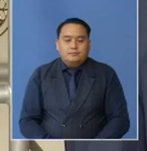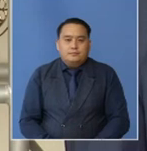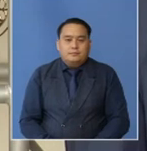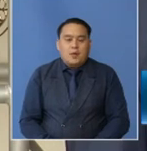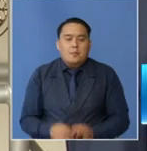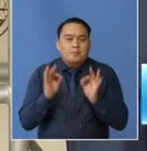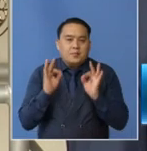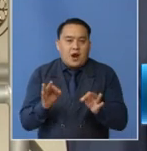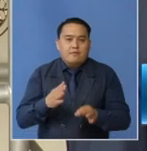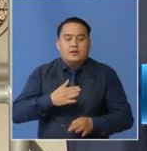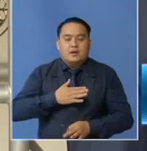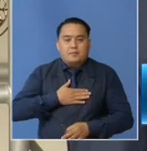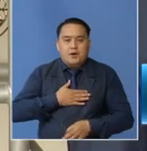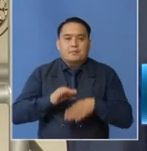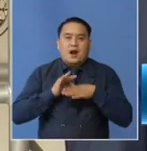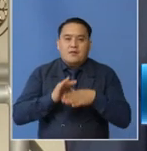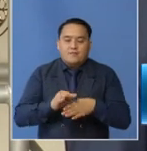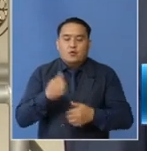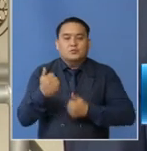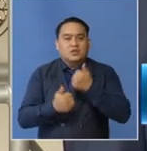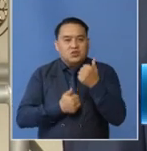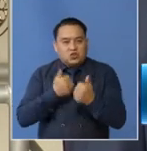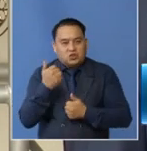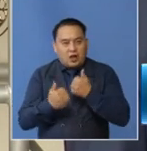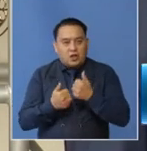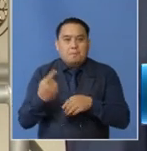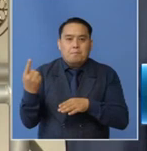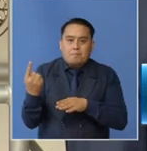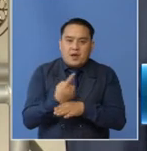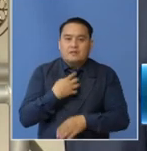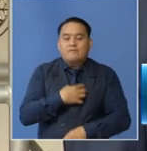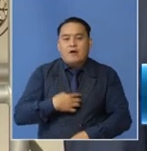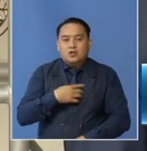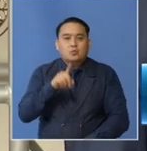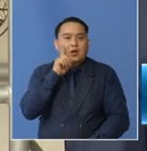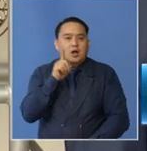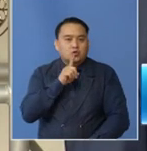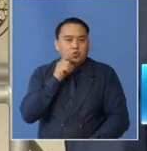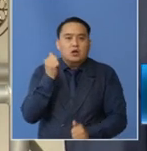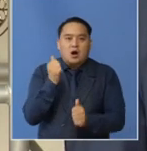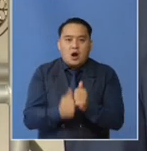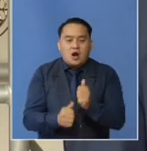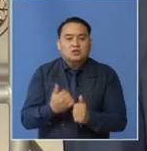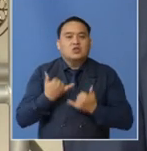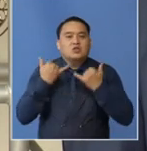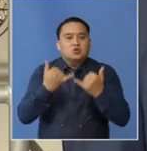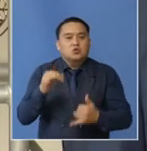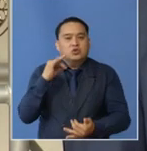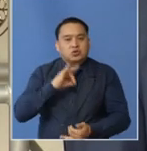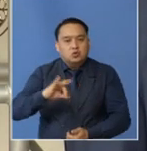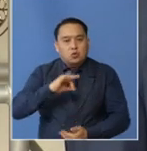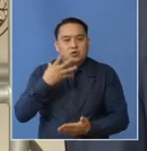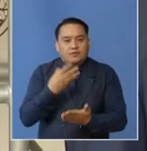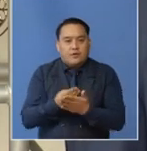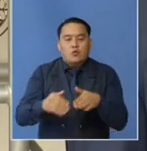Очень правильно, что мы проводим такие поэтические состязания. Прежде всего, это важно для молодежи. Каждый из них должен чтить истории своего народа,